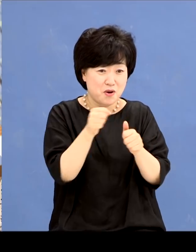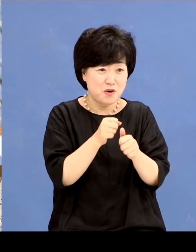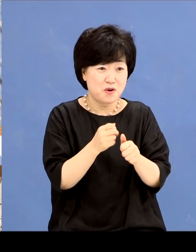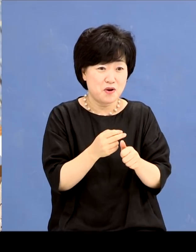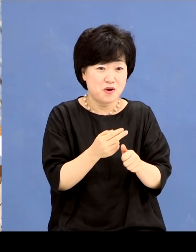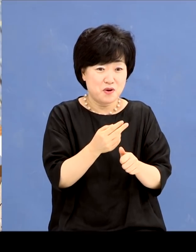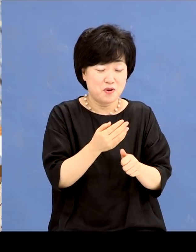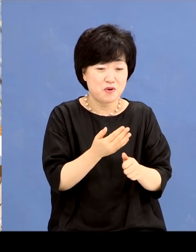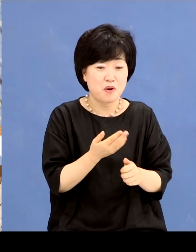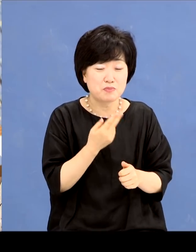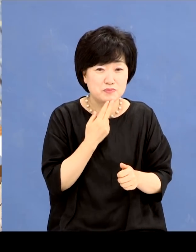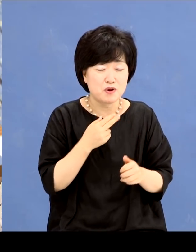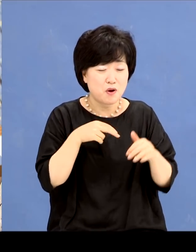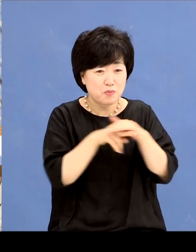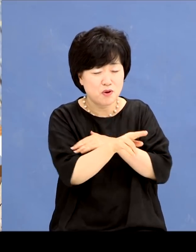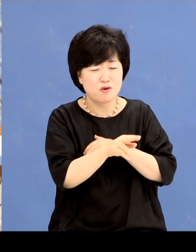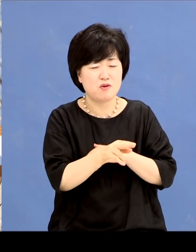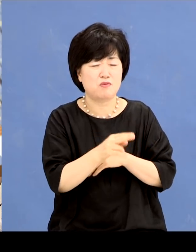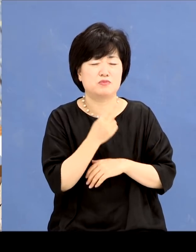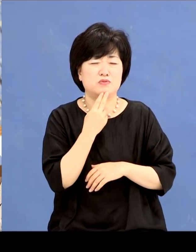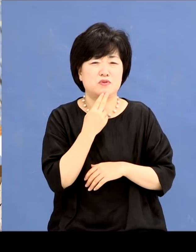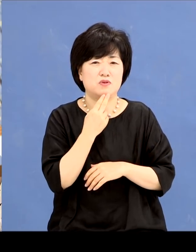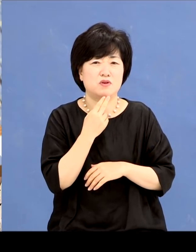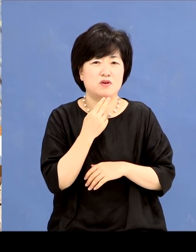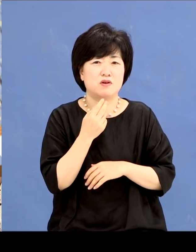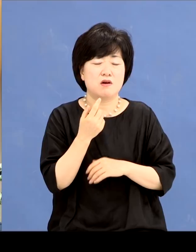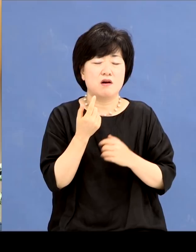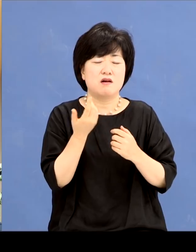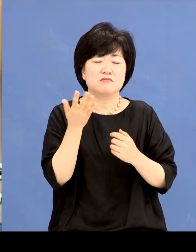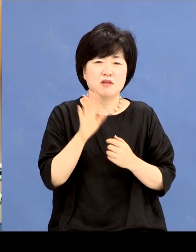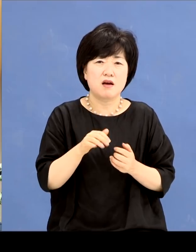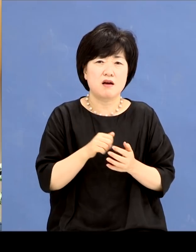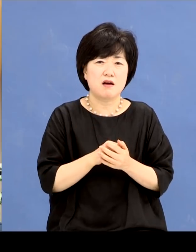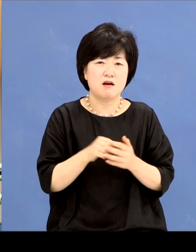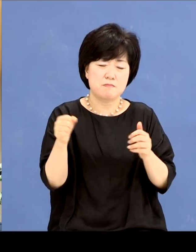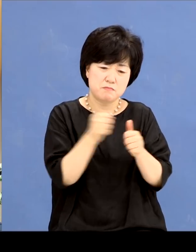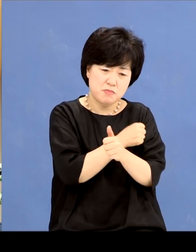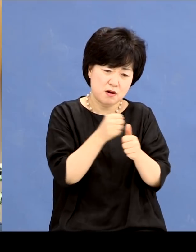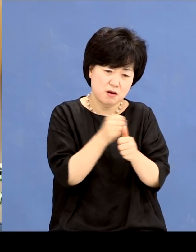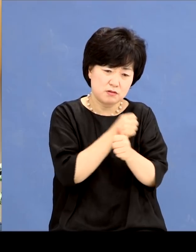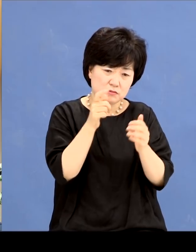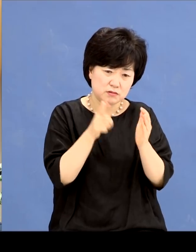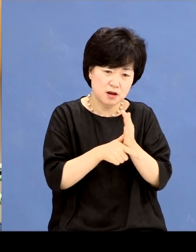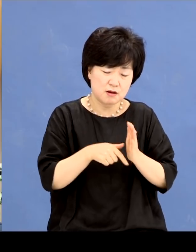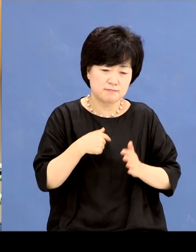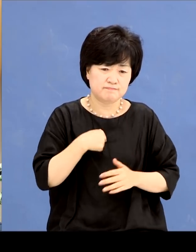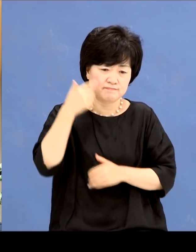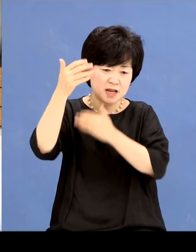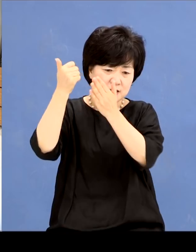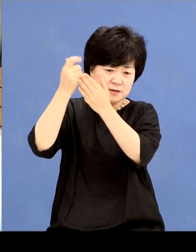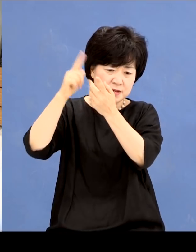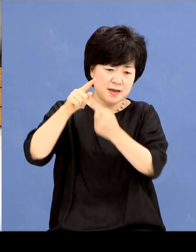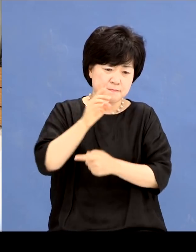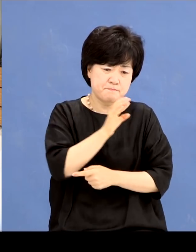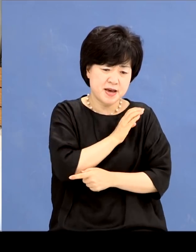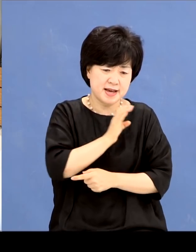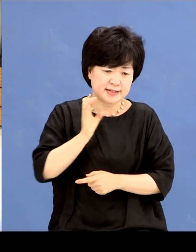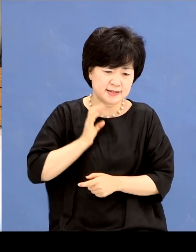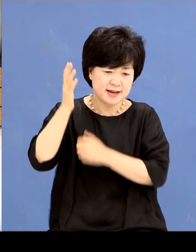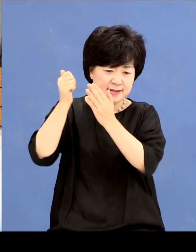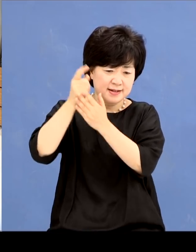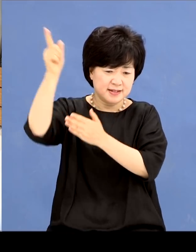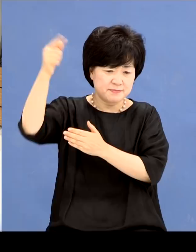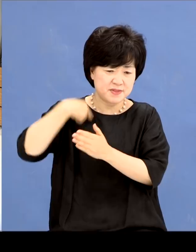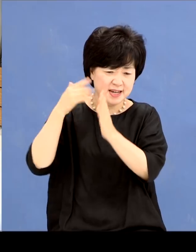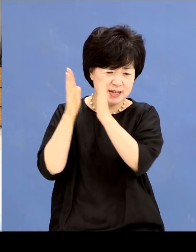그런데 평소랑 똑같은 강도로 맞았는데 제가 배신감이 들어서 그런지 더 심하게 맞는 듯한 느낌이 들었어요. 하나님이 왜 맡겨